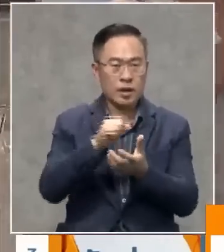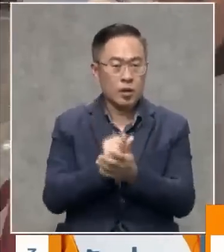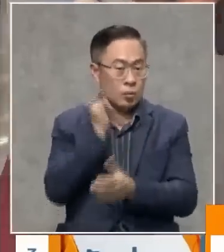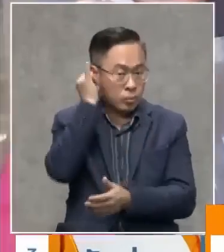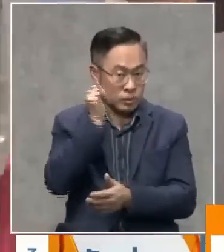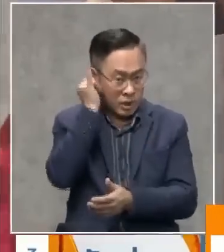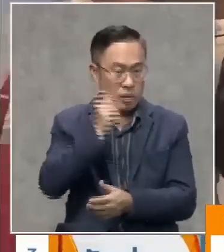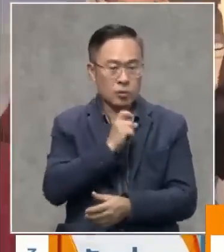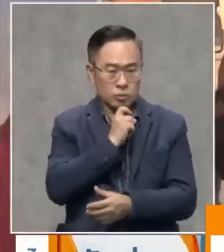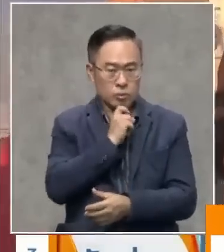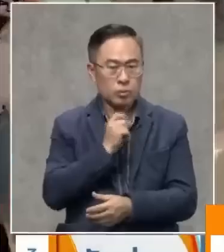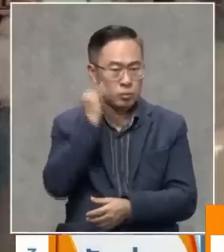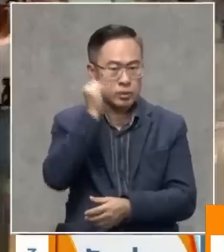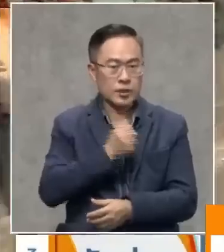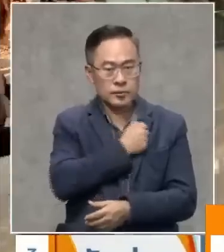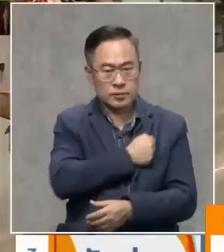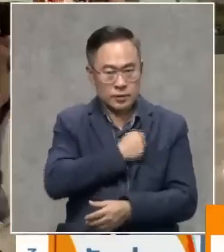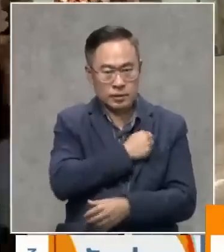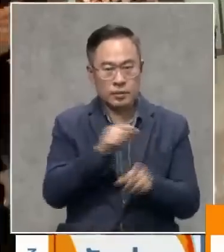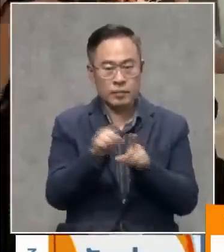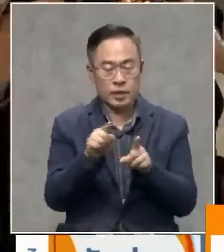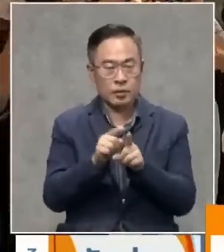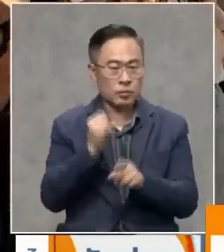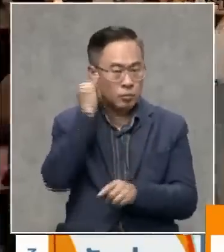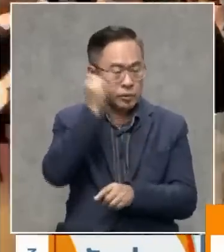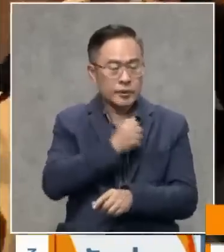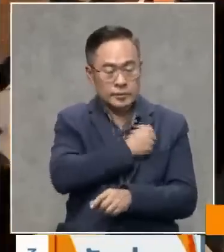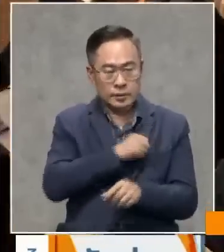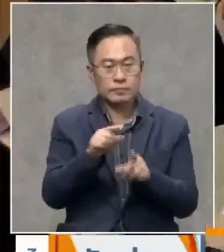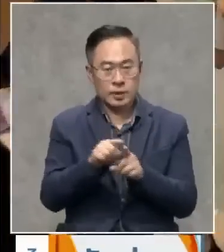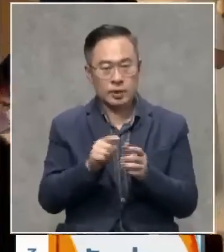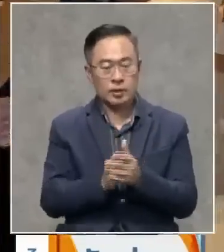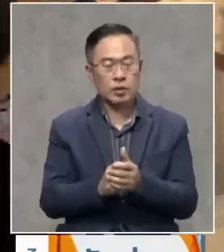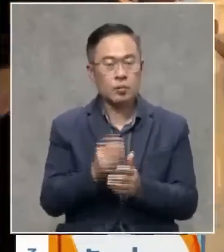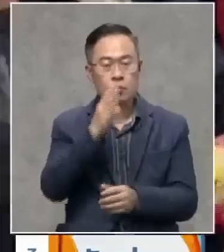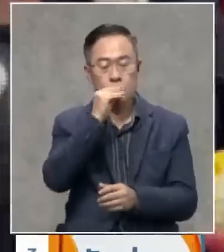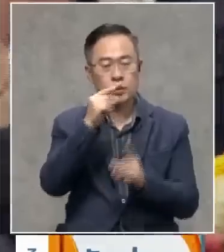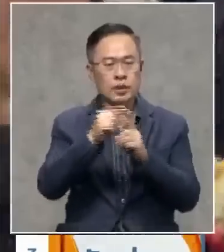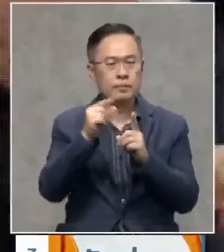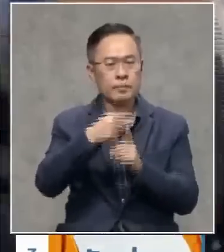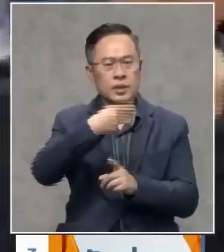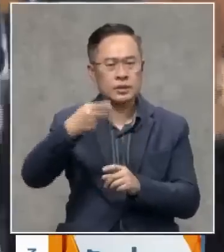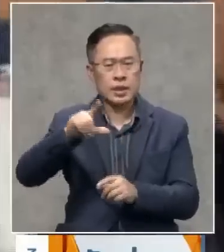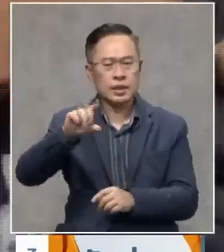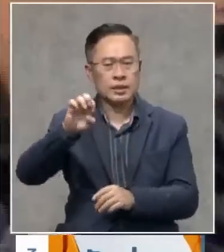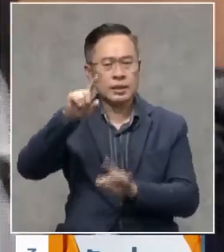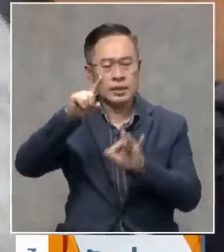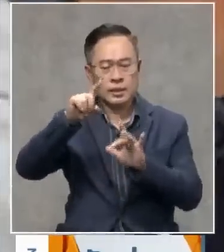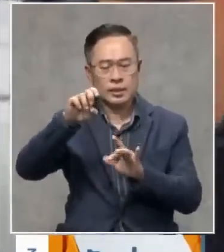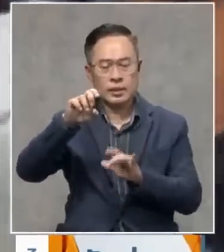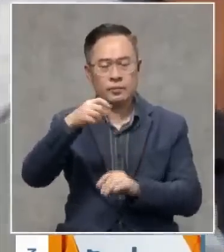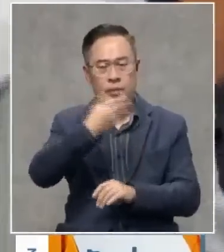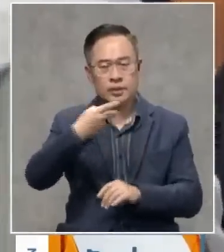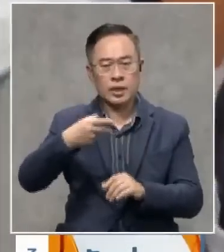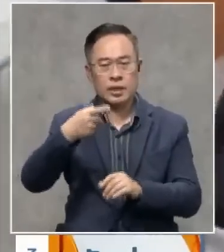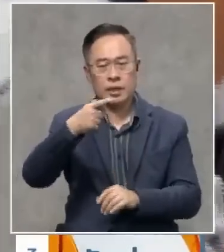วยนะคะคุณยายเองก็อยู่ในอาการเศร้าโศกเสียใจอย่างมากแล้วก็พูดด้วยภาษาไทยลื้อละค่ะแปลได้ใจความว่ายายม